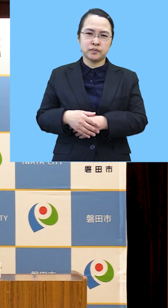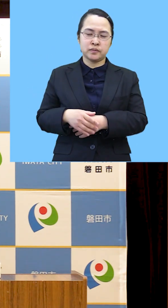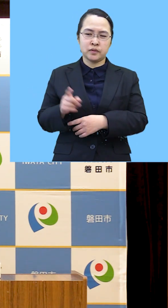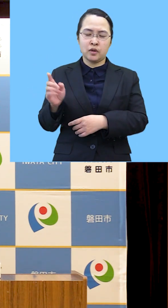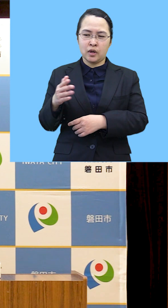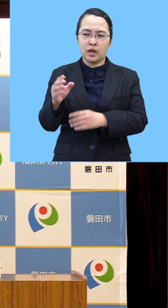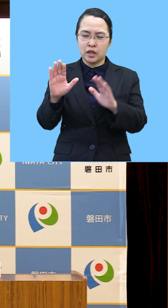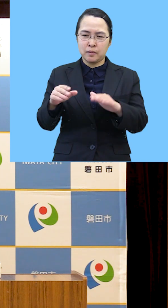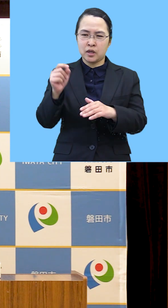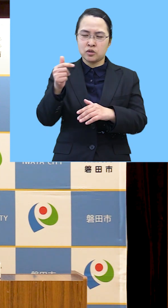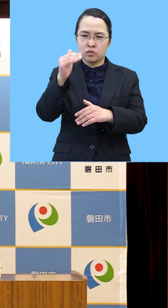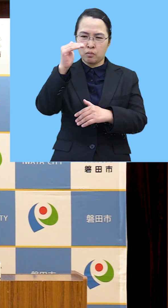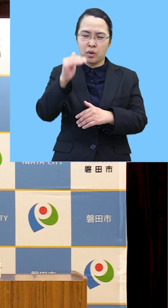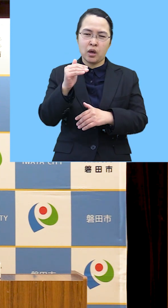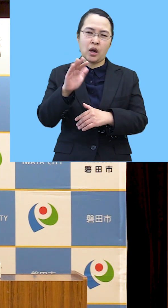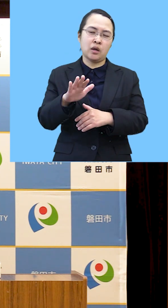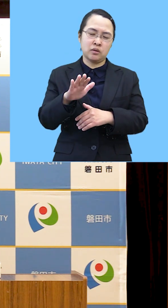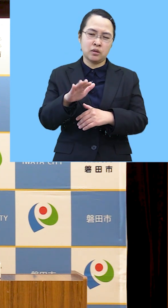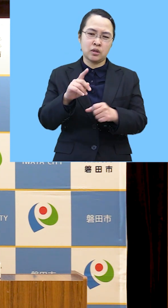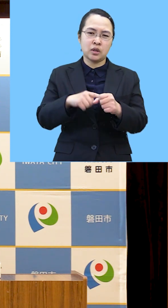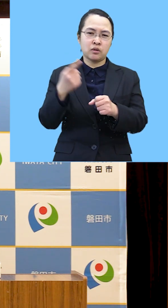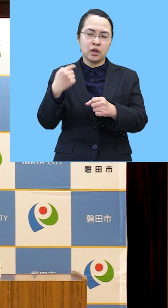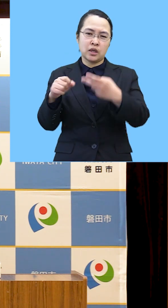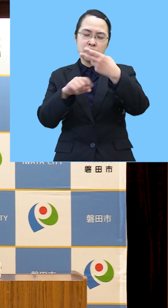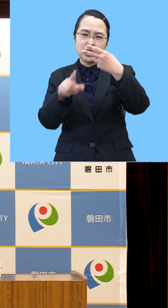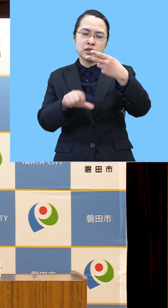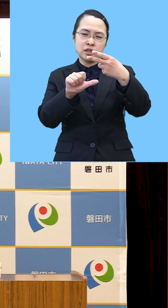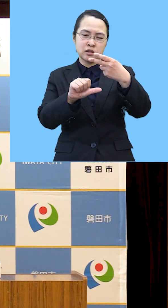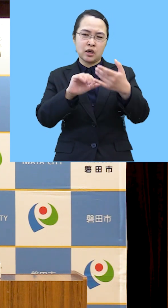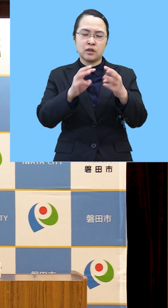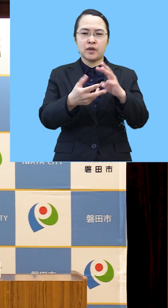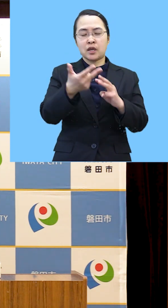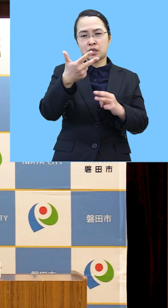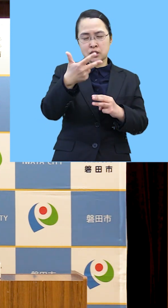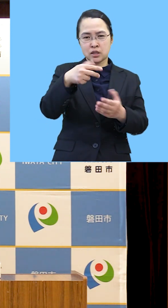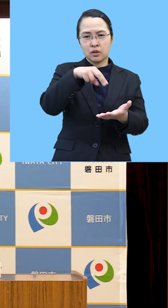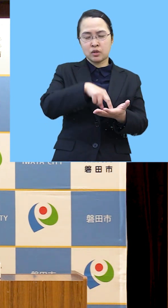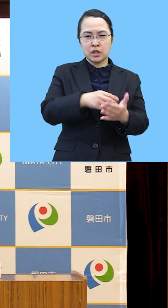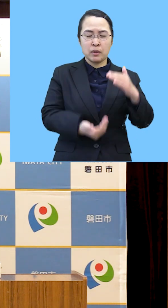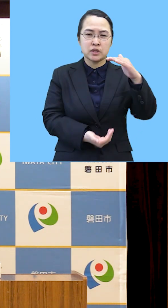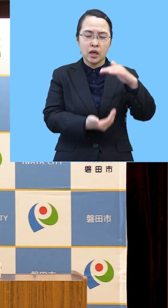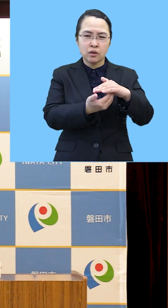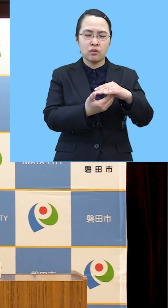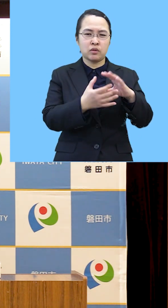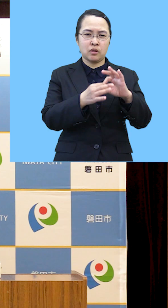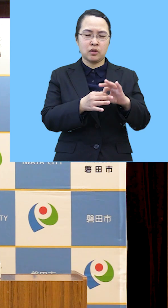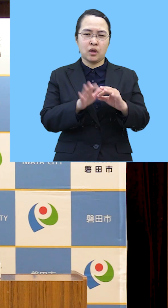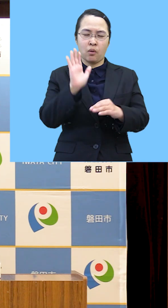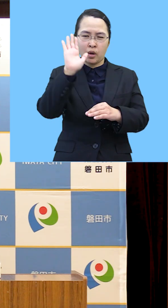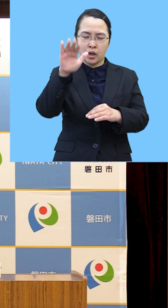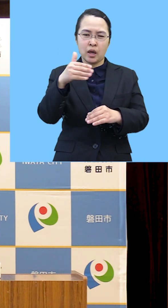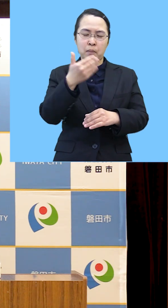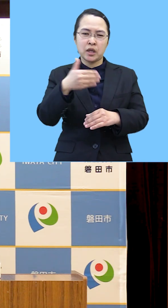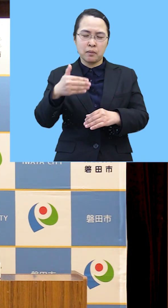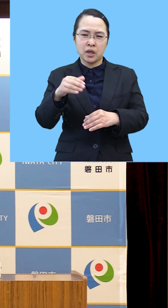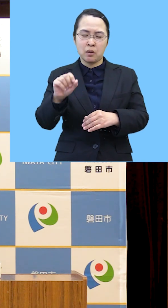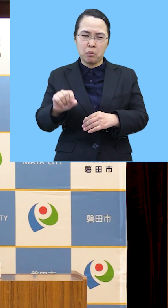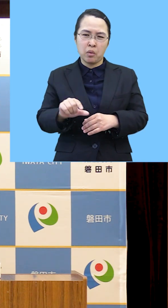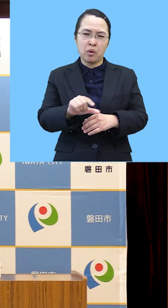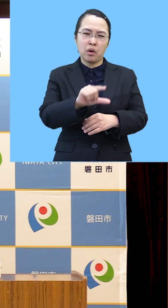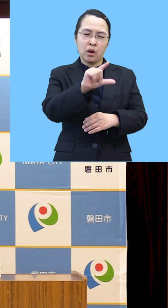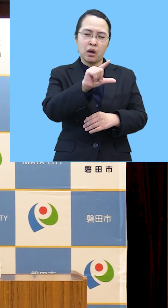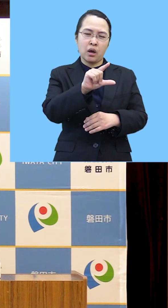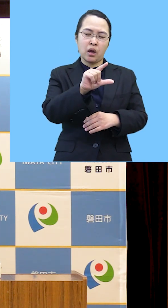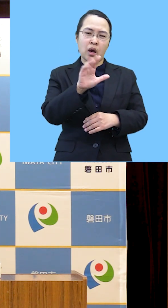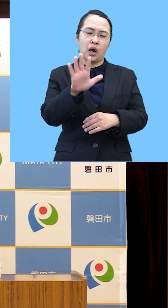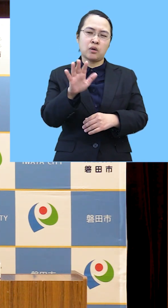そこからまたちょっと下がってるわけですけれども、やはり昨年が2月の5日が磐田市ピークだったっていうことを考えると、これからまだ右肩上がりで上がっていくんじゃないか